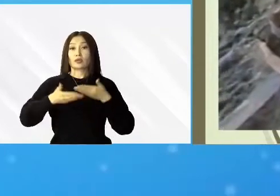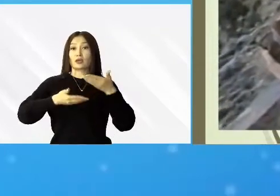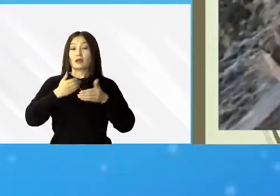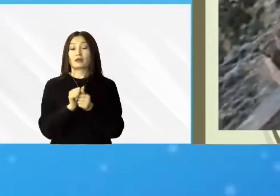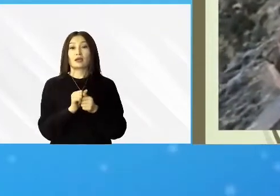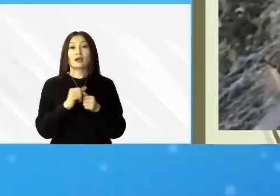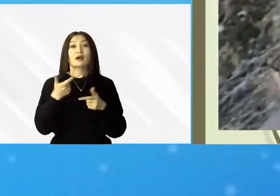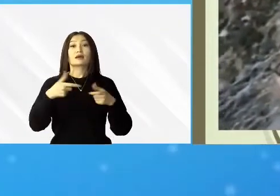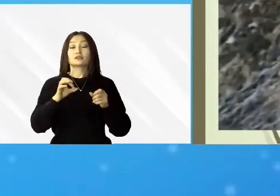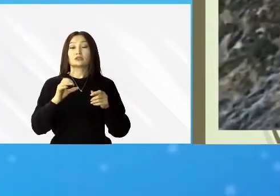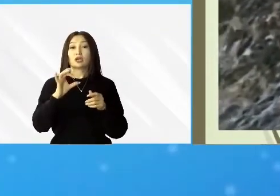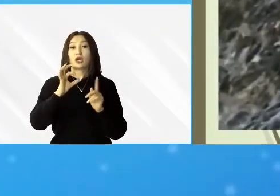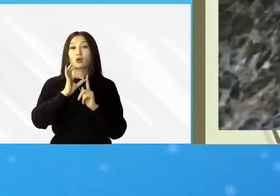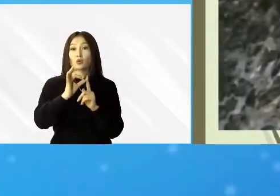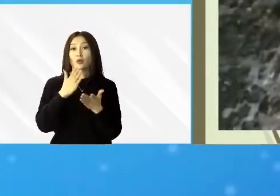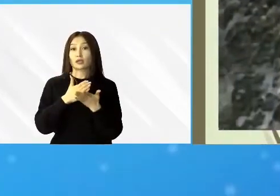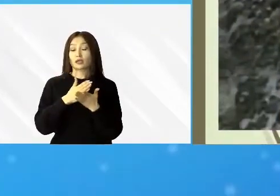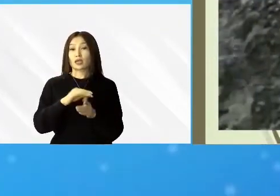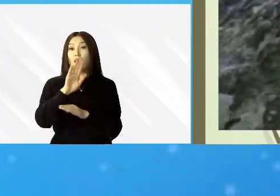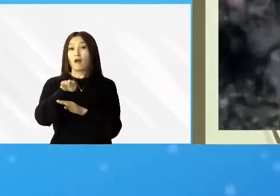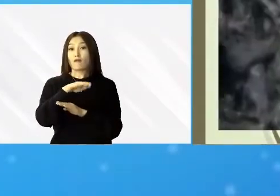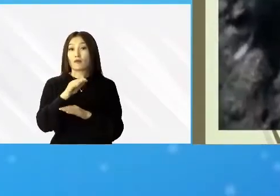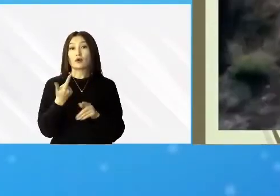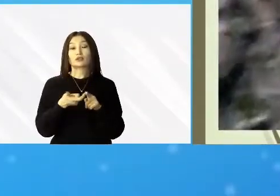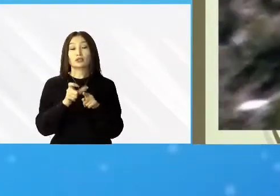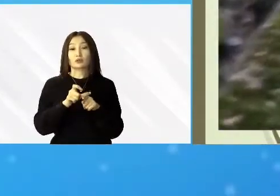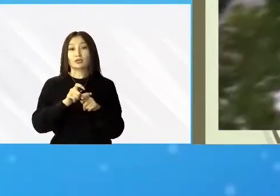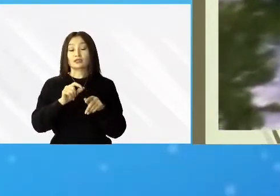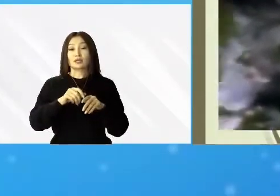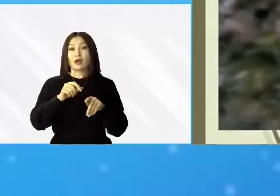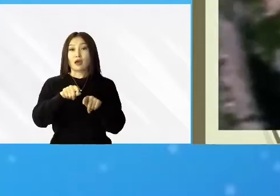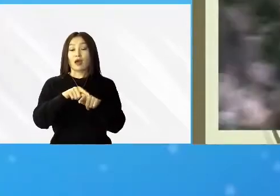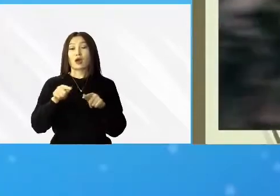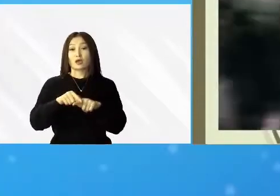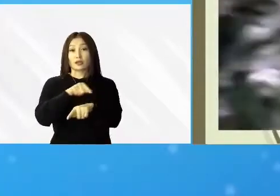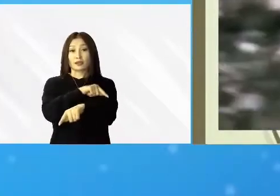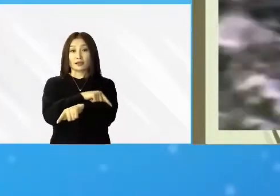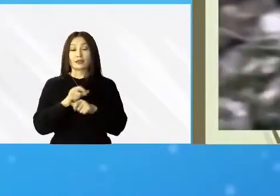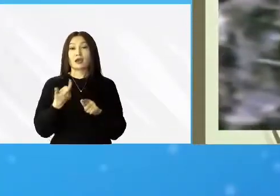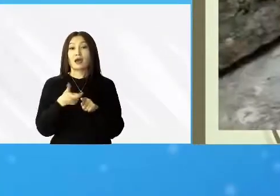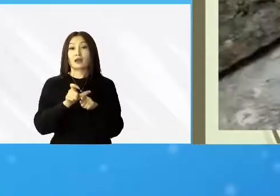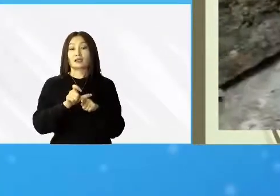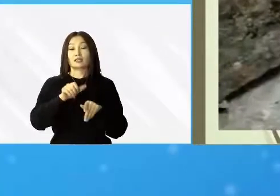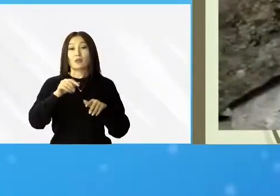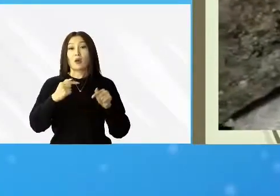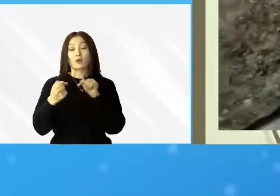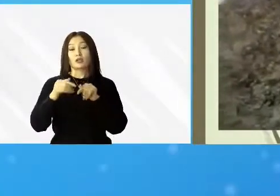альпинизме, где особую роль также играет хвост, который из-за длины и массивности является отличным противовесом.